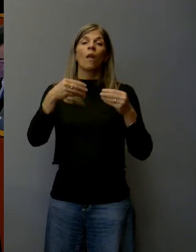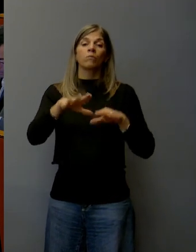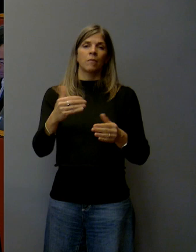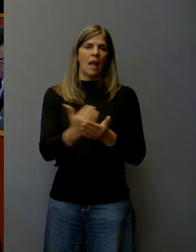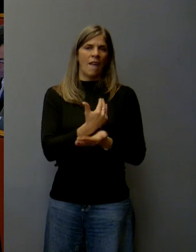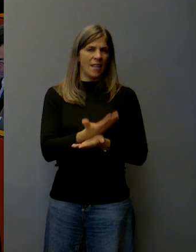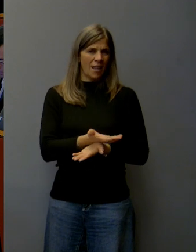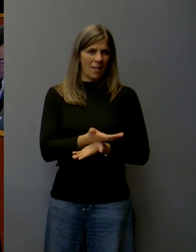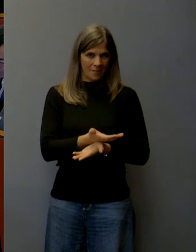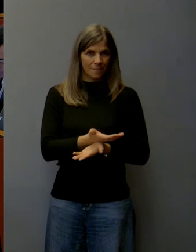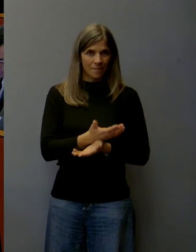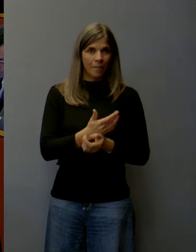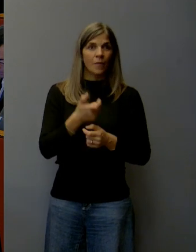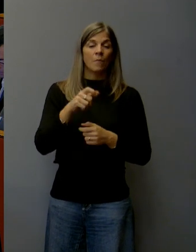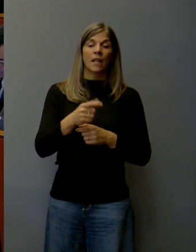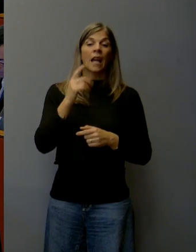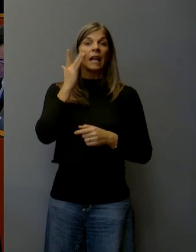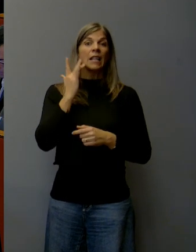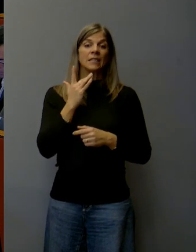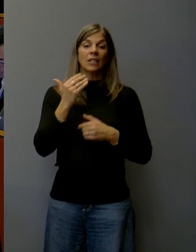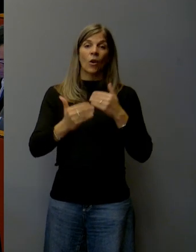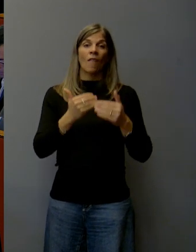il proprio percorso scolastico